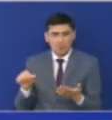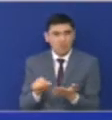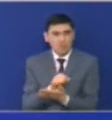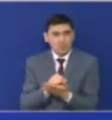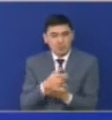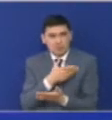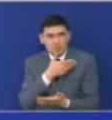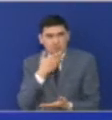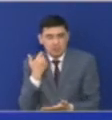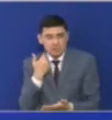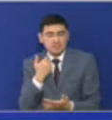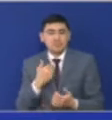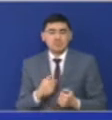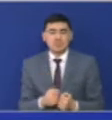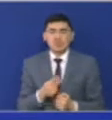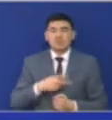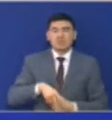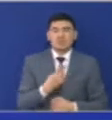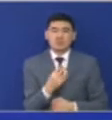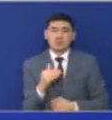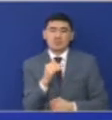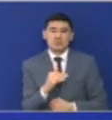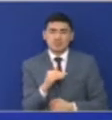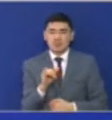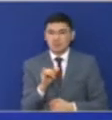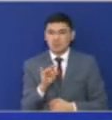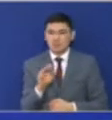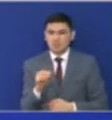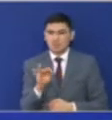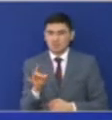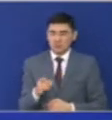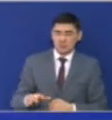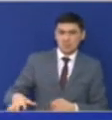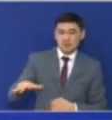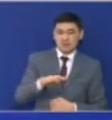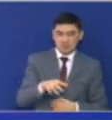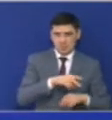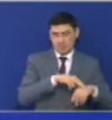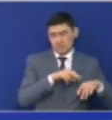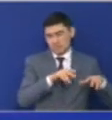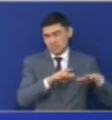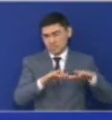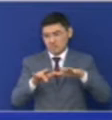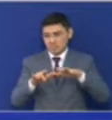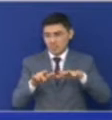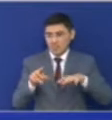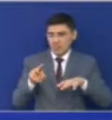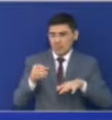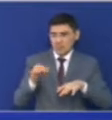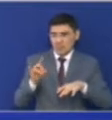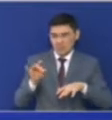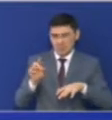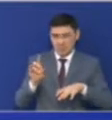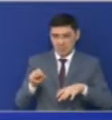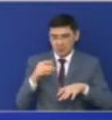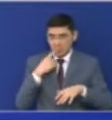Казахстан. Инцидент произошел 22 февраля в Уржарском районе во время проведения рейда. Лейтенант военной полиции незаконно перевозил в